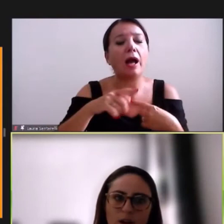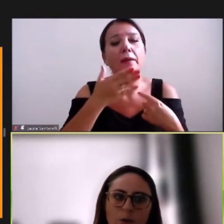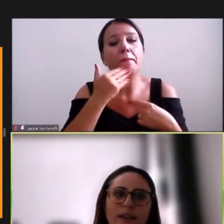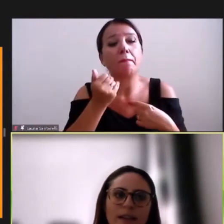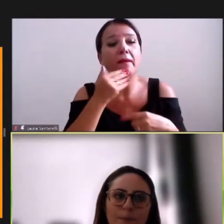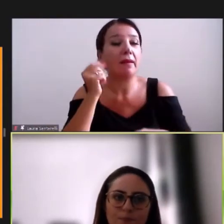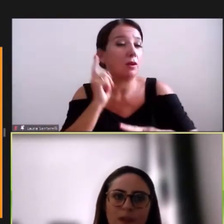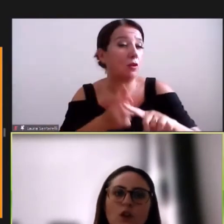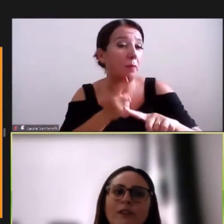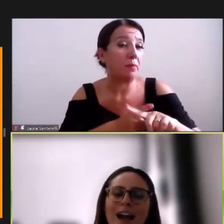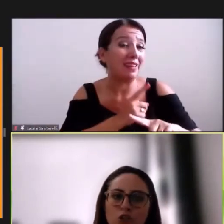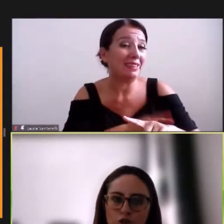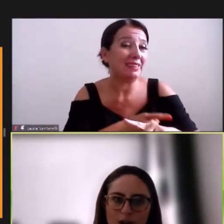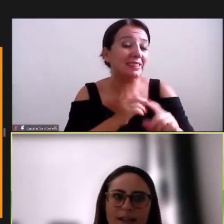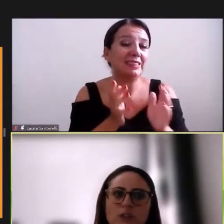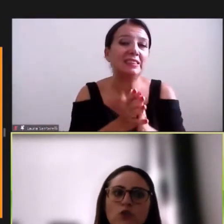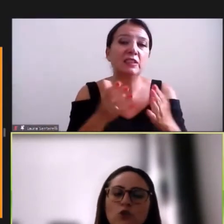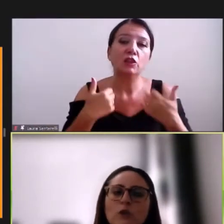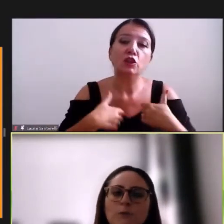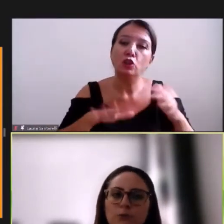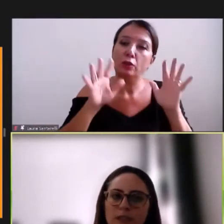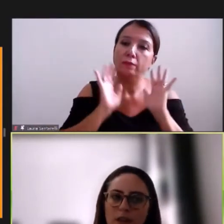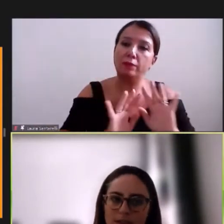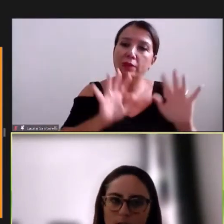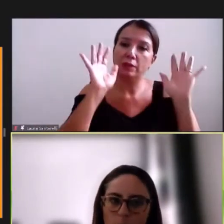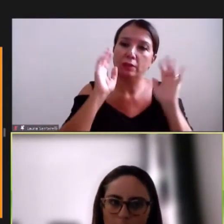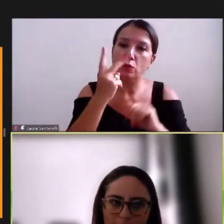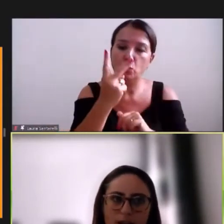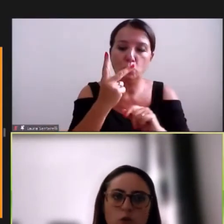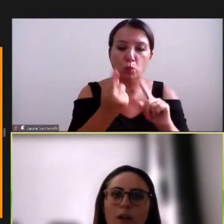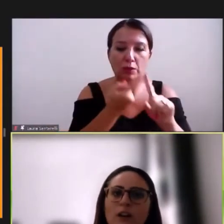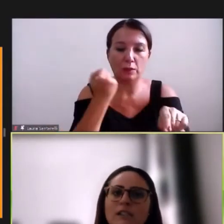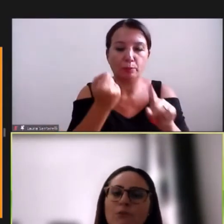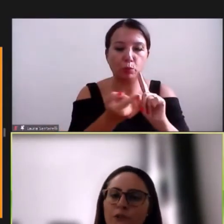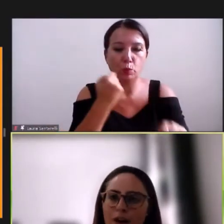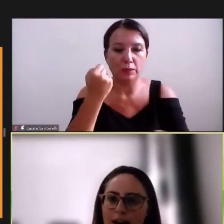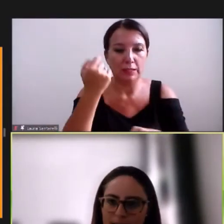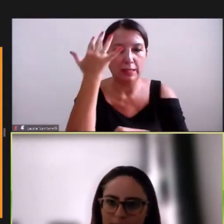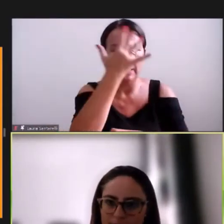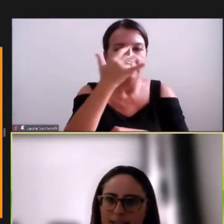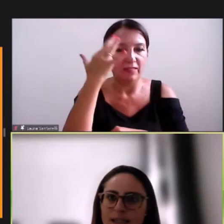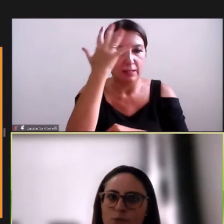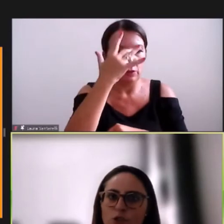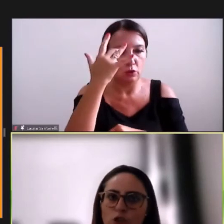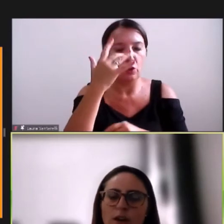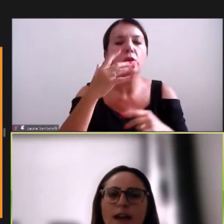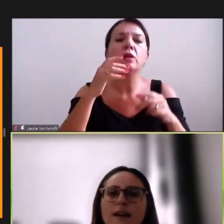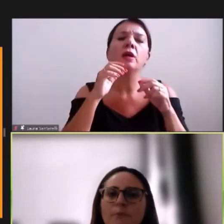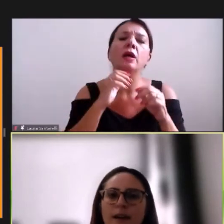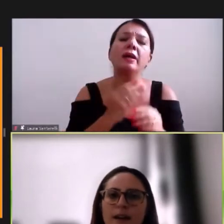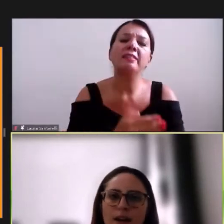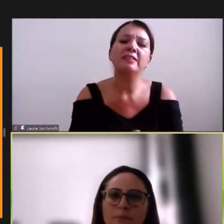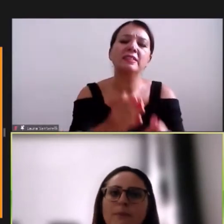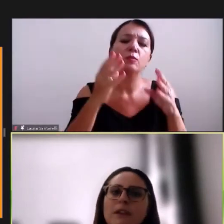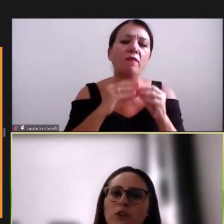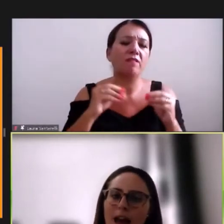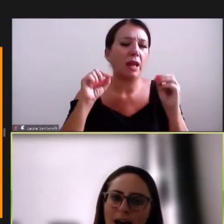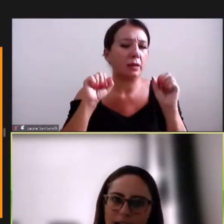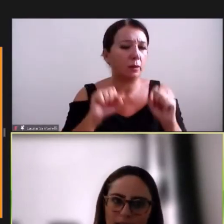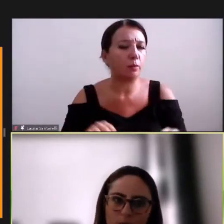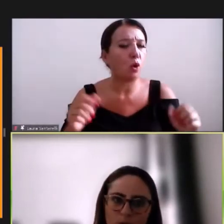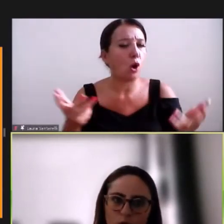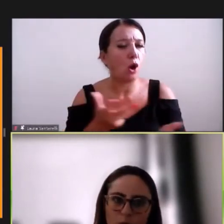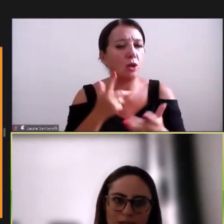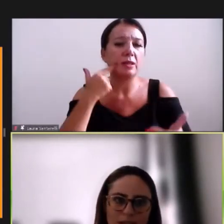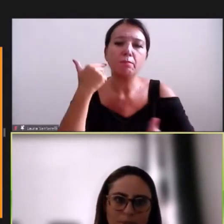pezzi. Quindi io vi lascio adesso con due spunti di riflessione su che cosa può fare la distribuzione per